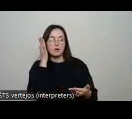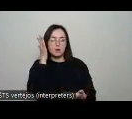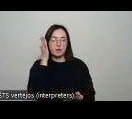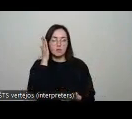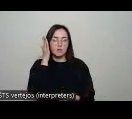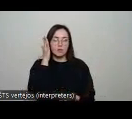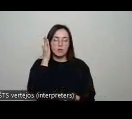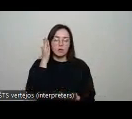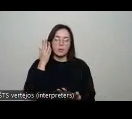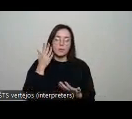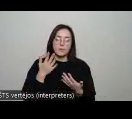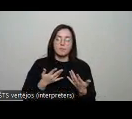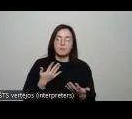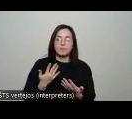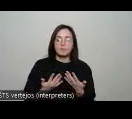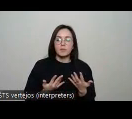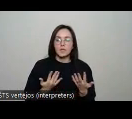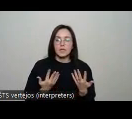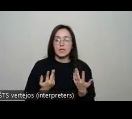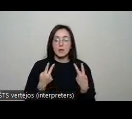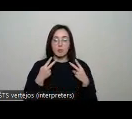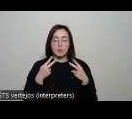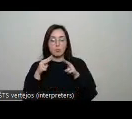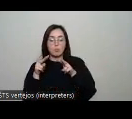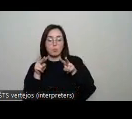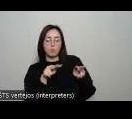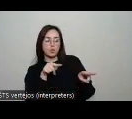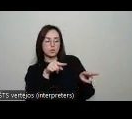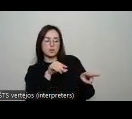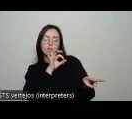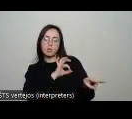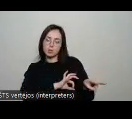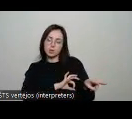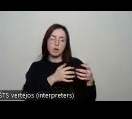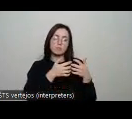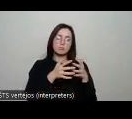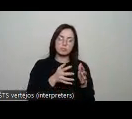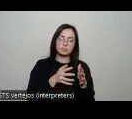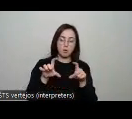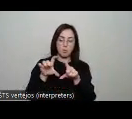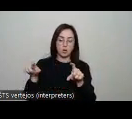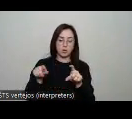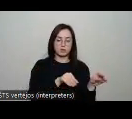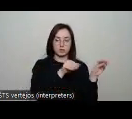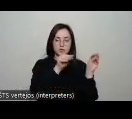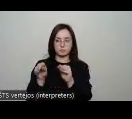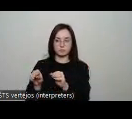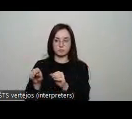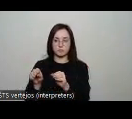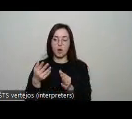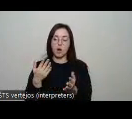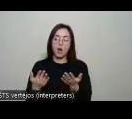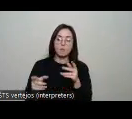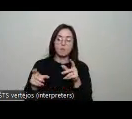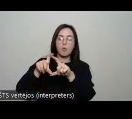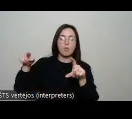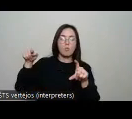kiek šitas požiūris yra naudingas mokyklams. Arba kiek pačios mokyklos yra